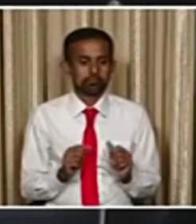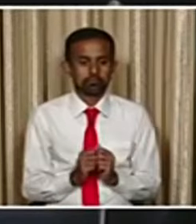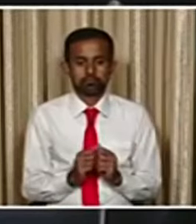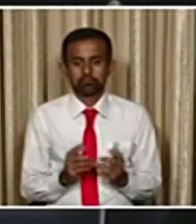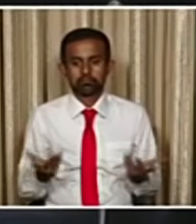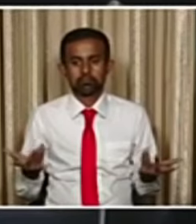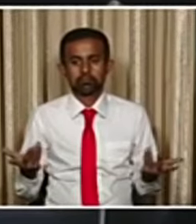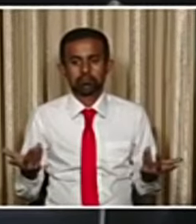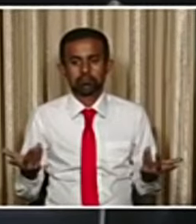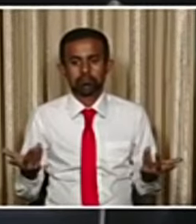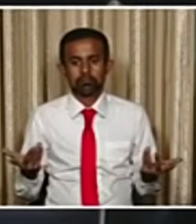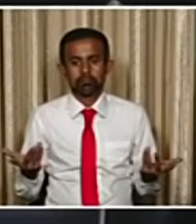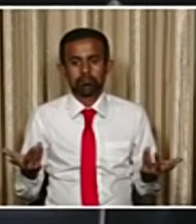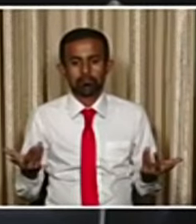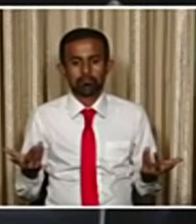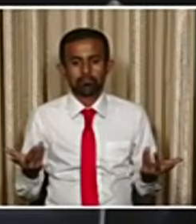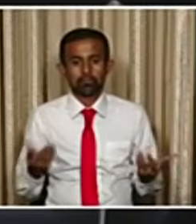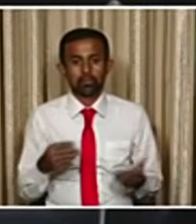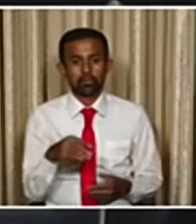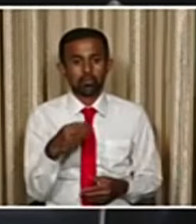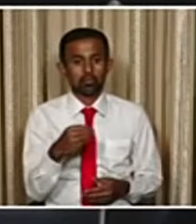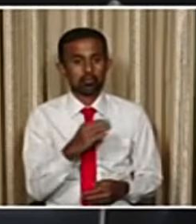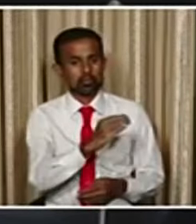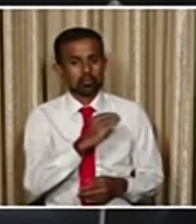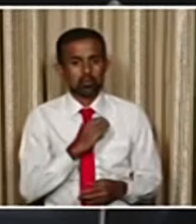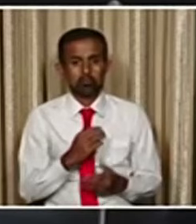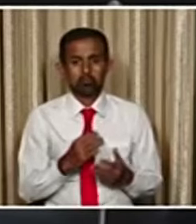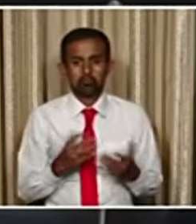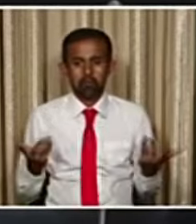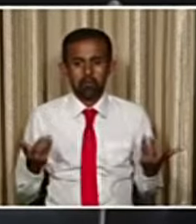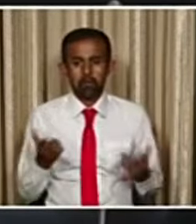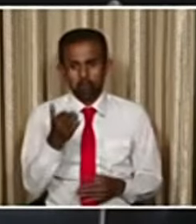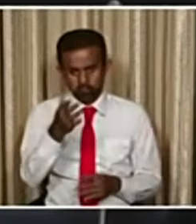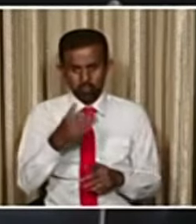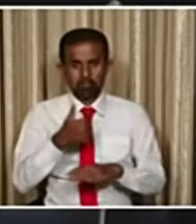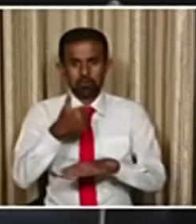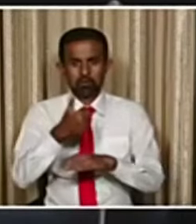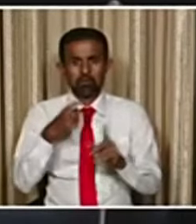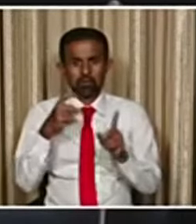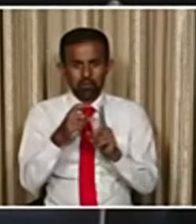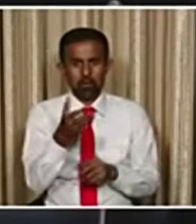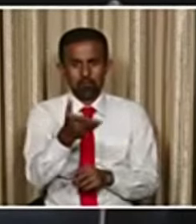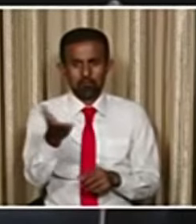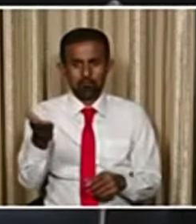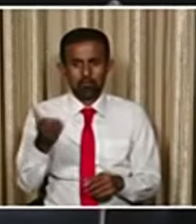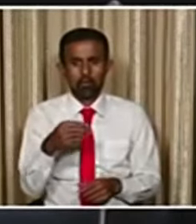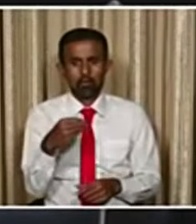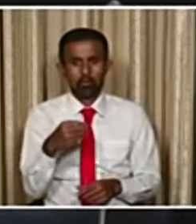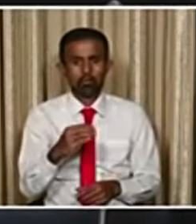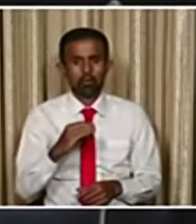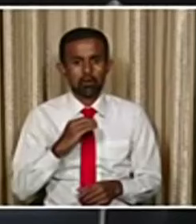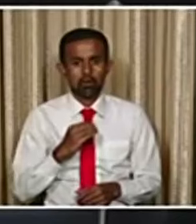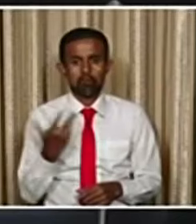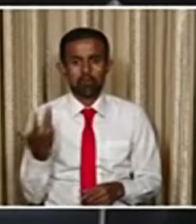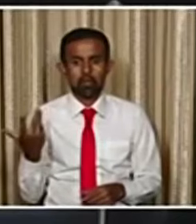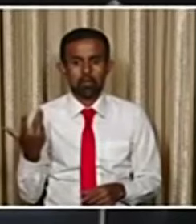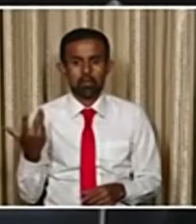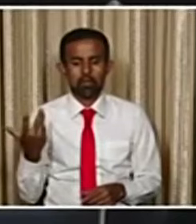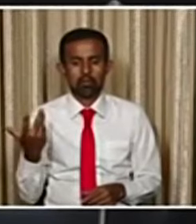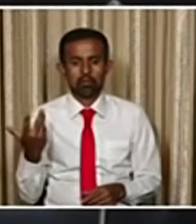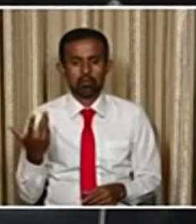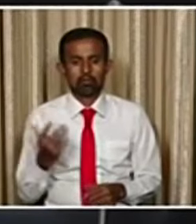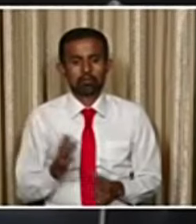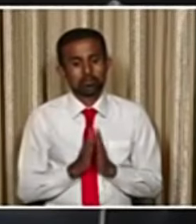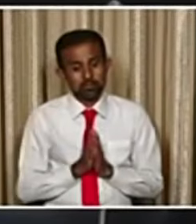ಅಕ್ಕರ ಗಂಡಬೇ ಲೋನ್ ನೆಗ ಗಂಡಬೇ ಬುದುಮಾಗೆ ಡಿಸ್ಟ್ರಿಕ್ಟ್ ಓಣ ತರ ಮಿನಿಸ್ಟ್ರಿ ಇನ್ನೂ ಐತಿ ಲೋನ್ ನೆಗ ಗಂಡಬೇ ಇಲ್ಲ